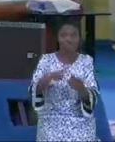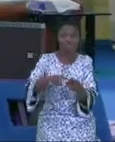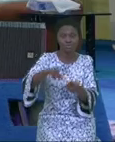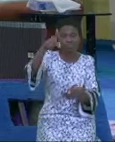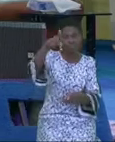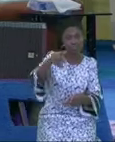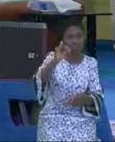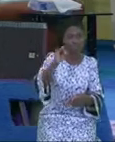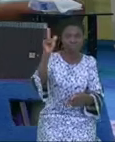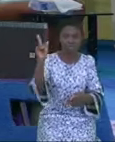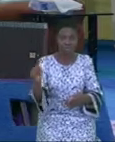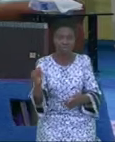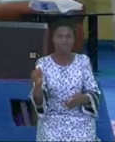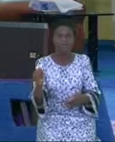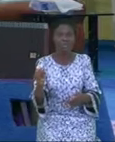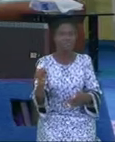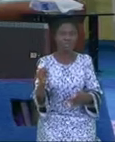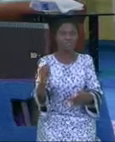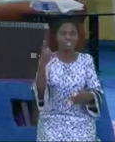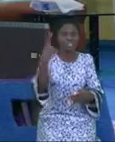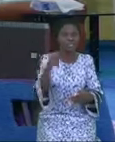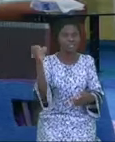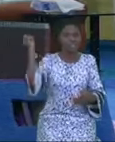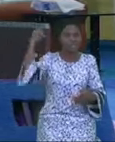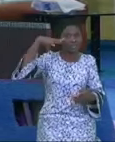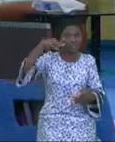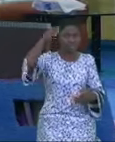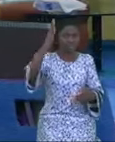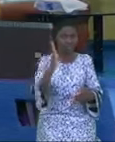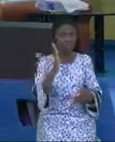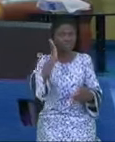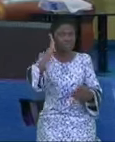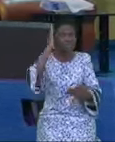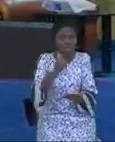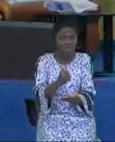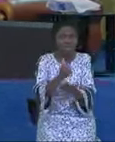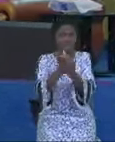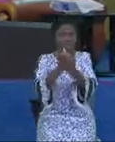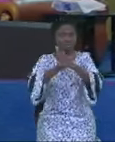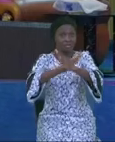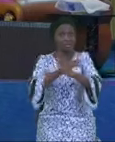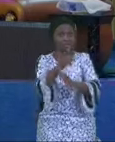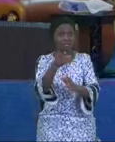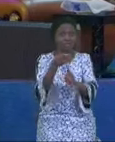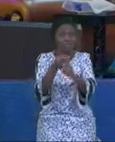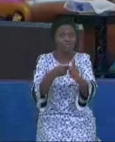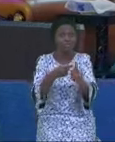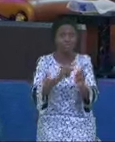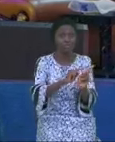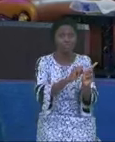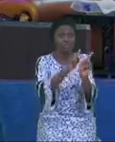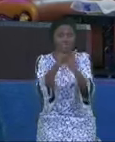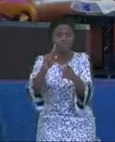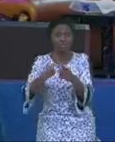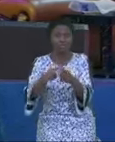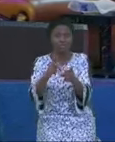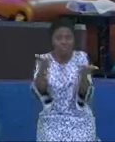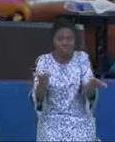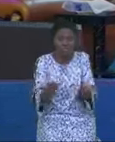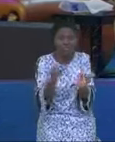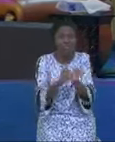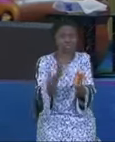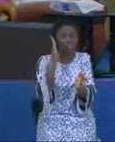nous nous faisons du mal du mal mais la grâce va t'empêcher d'aller ou de visiter des endroits qui